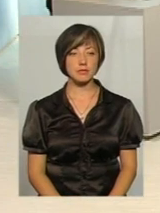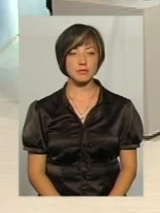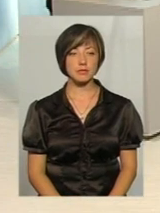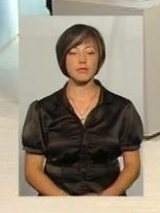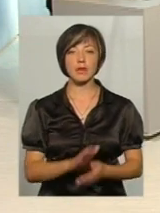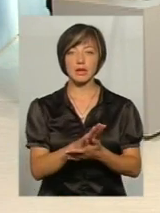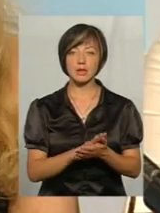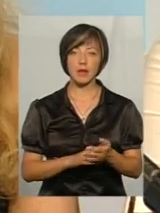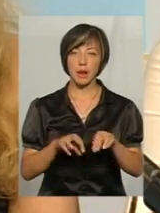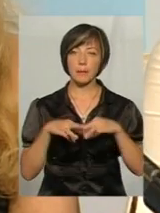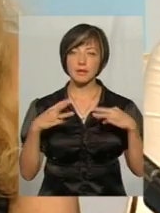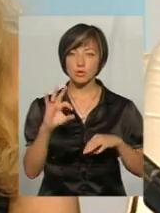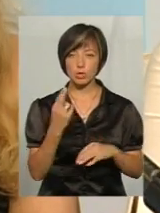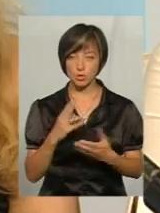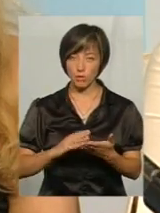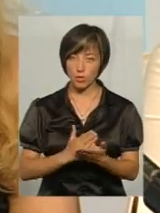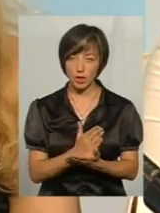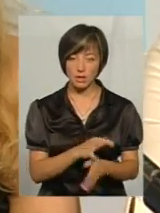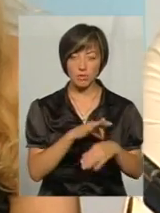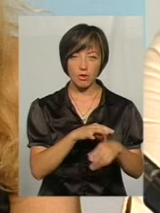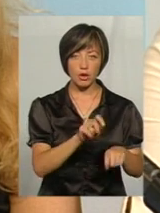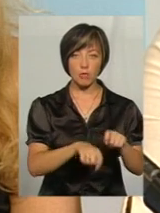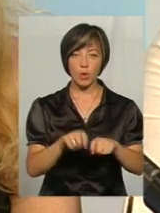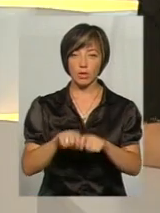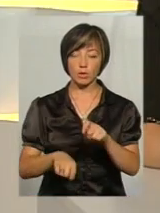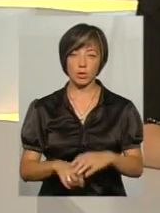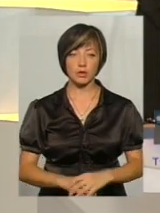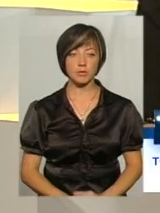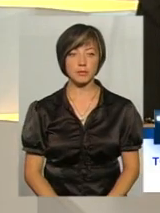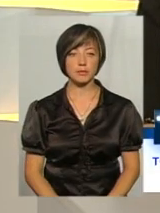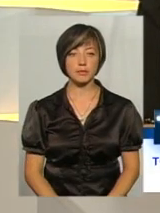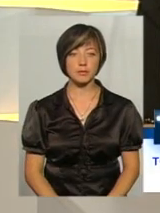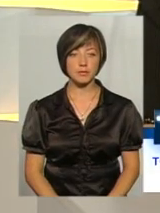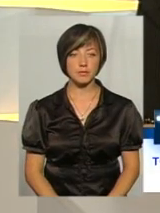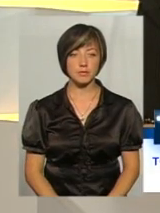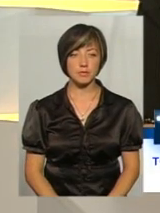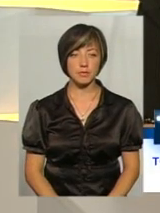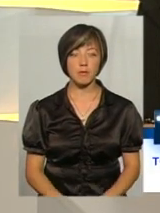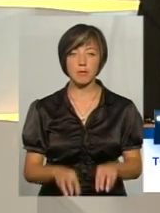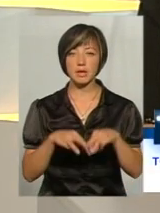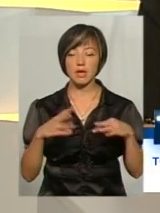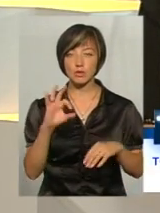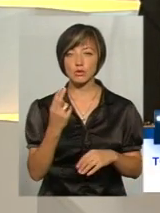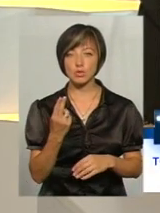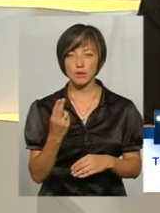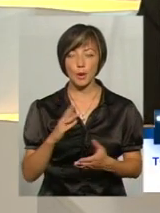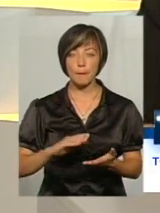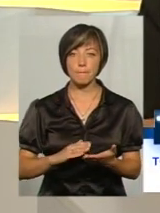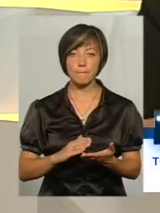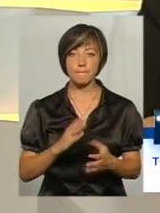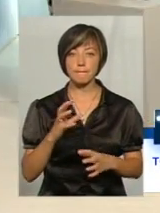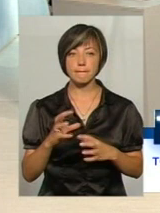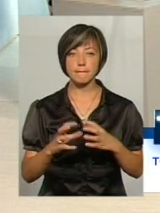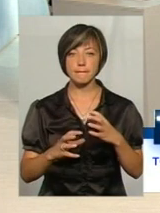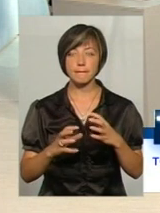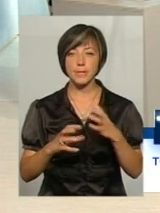Міністерство соціальної політики також проводить моніторинг. До речі, до моніторингу. Утримання. Міністерство соціальної